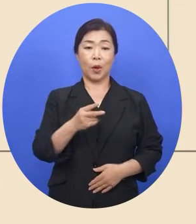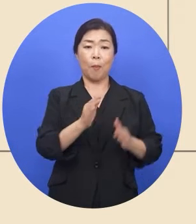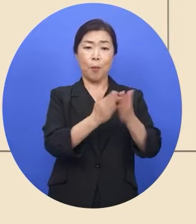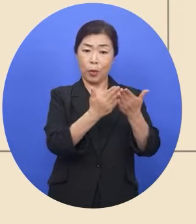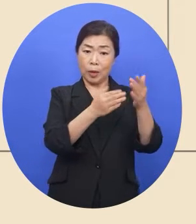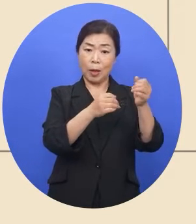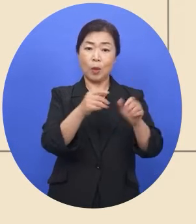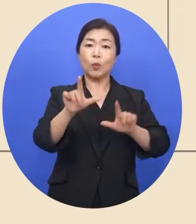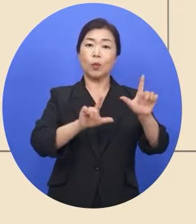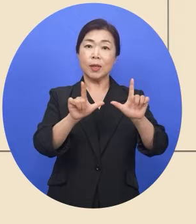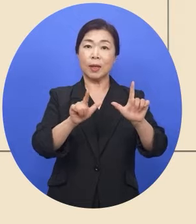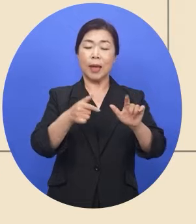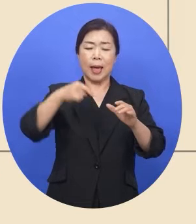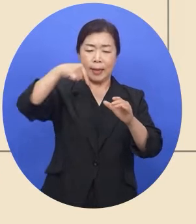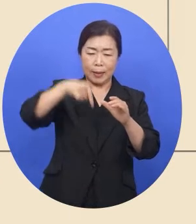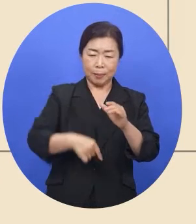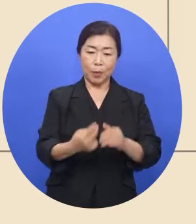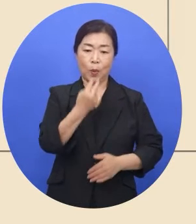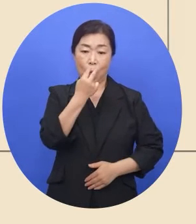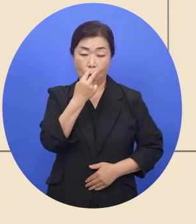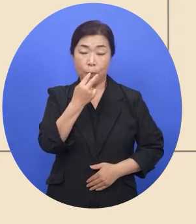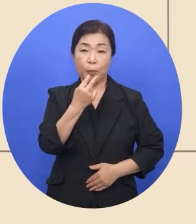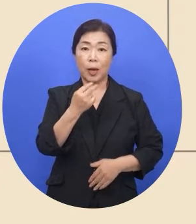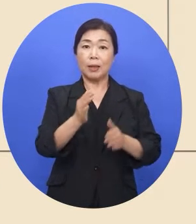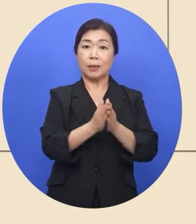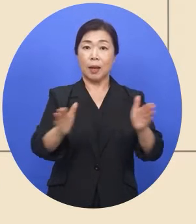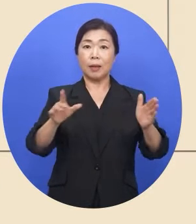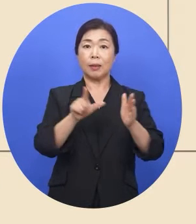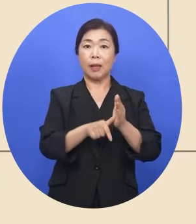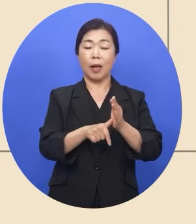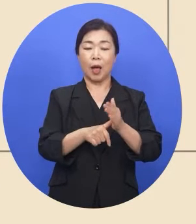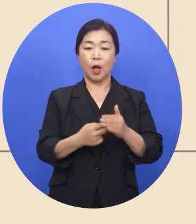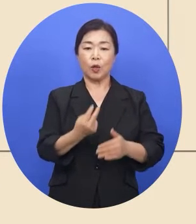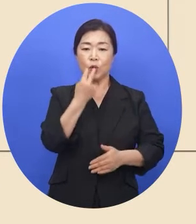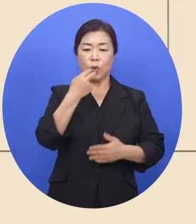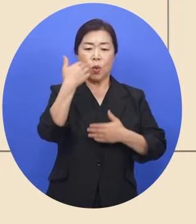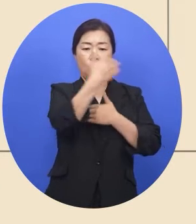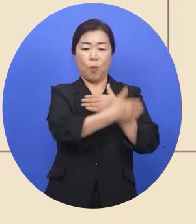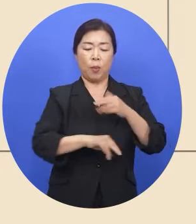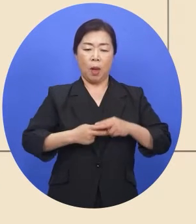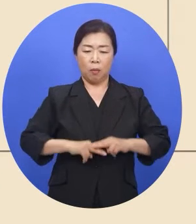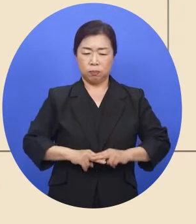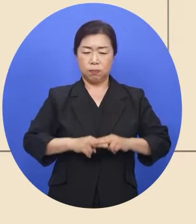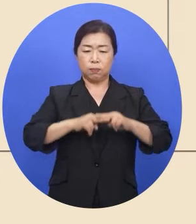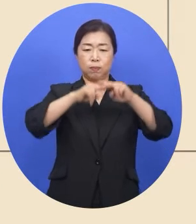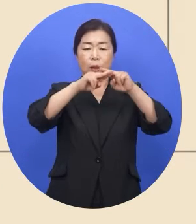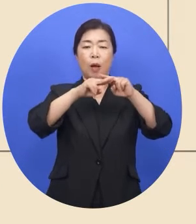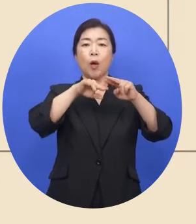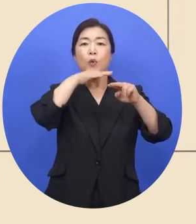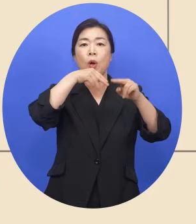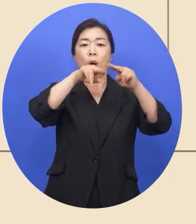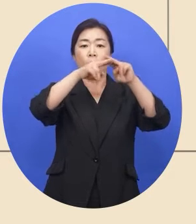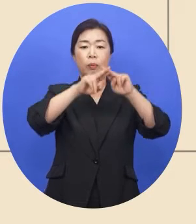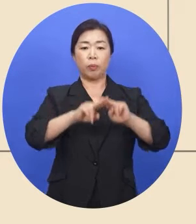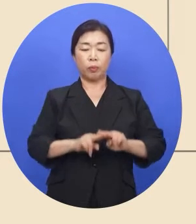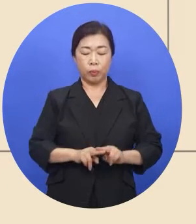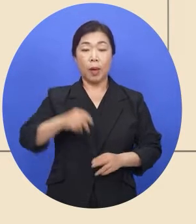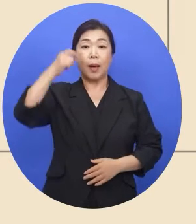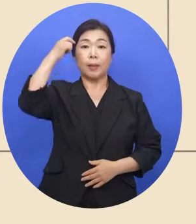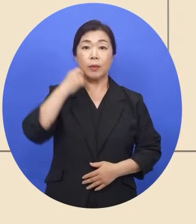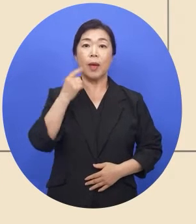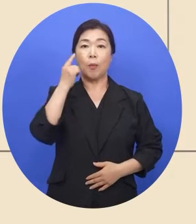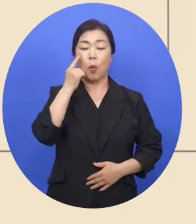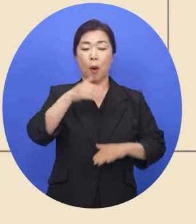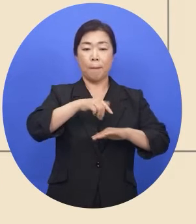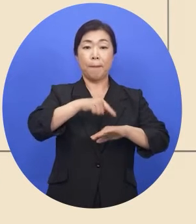그리고 본 동작인 깊은 호흡으로 넘어가 숨이 온몸에 채워지고 비워지는 것을